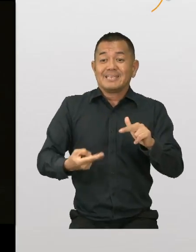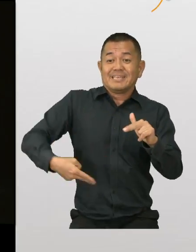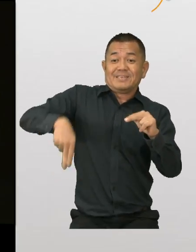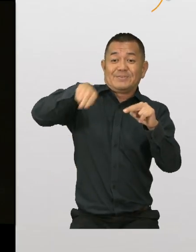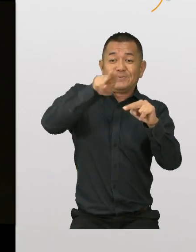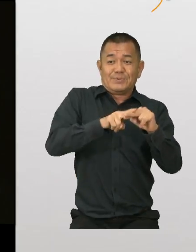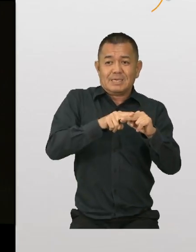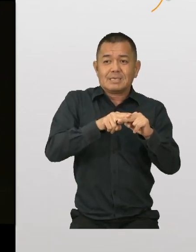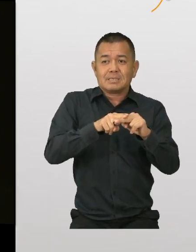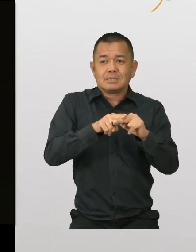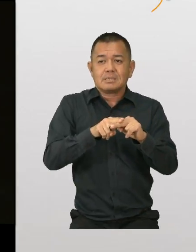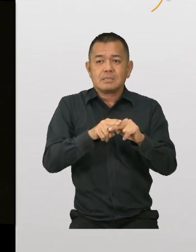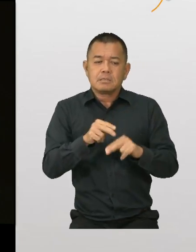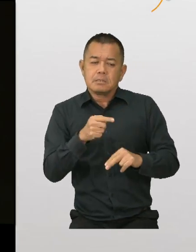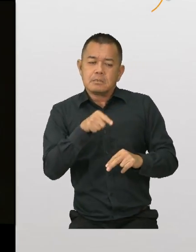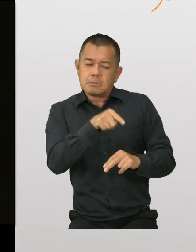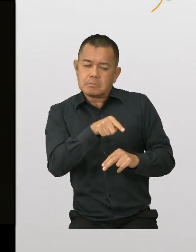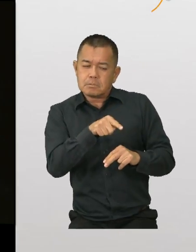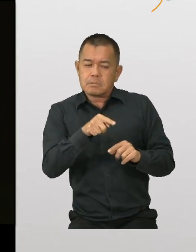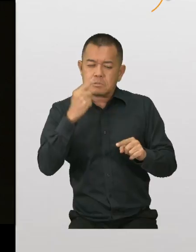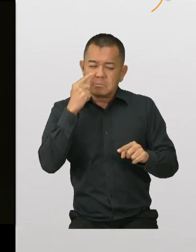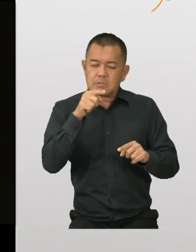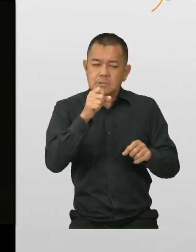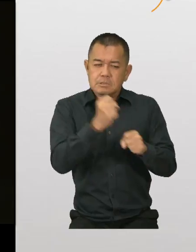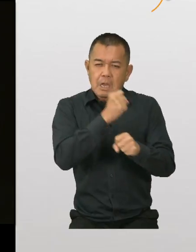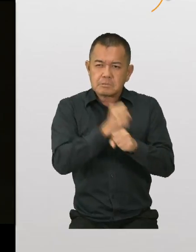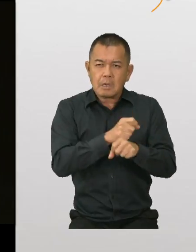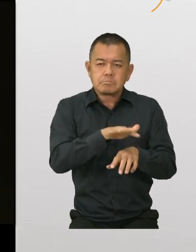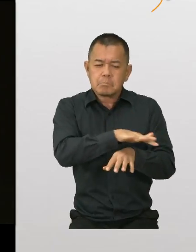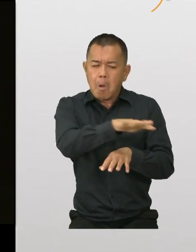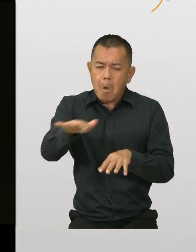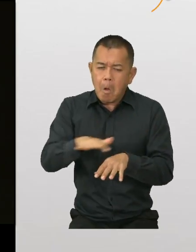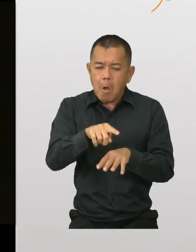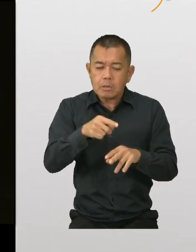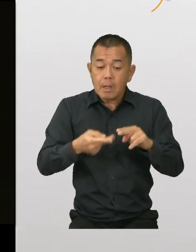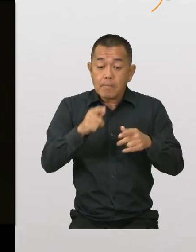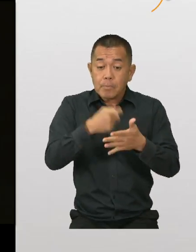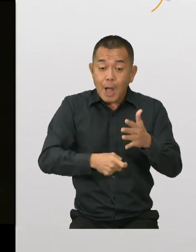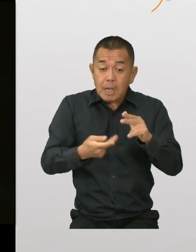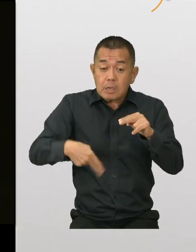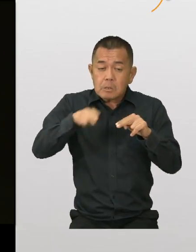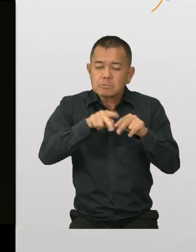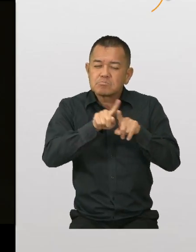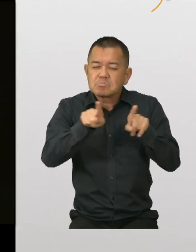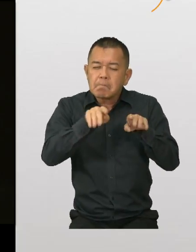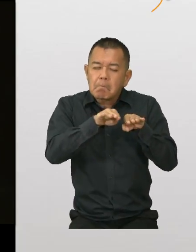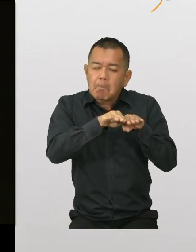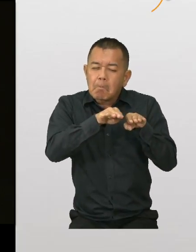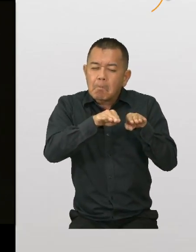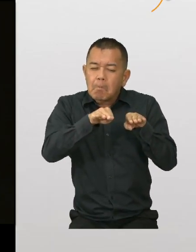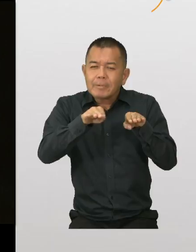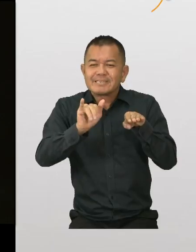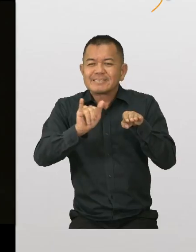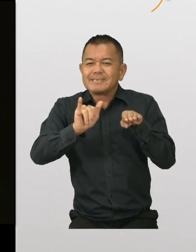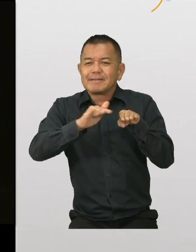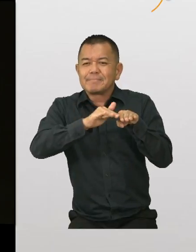statistics, the overall price increase is relatively modest, 整体上 and overall, 人民的薪资 wages 增 have 长 gone